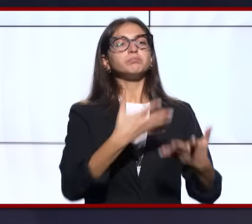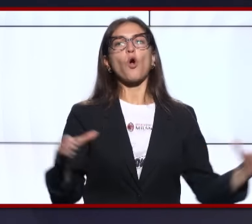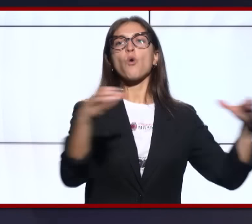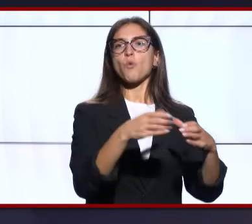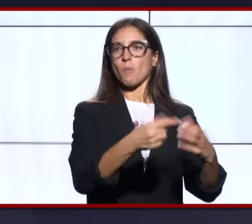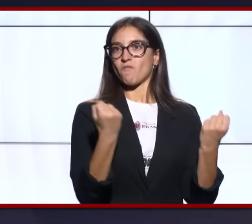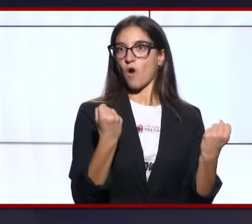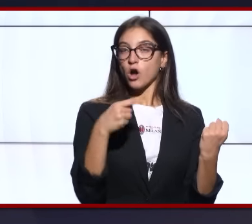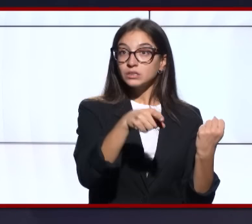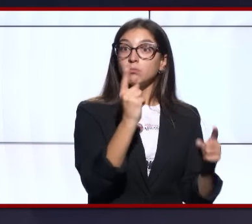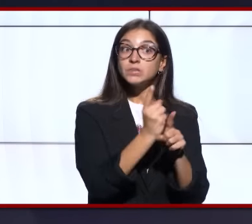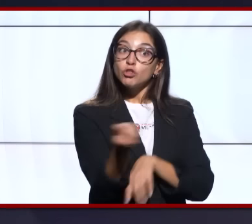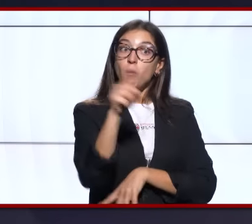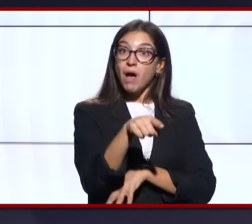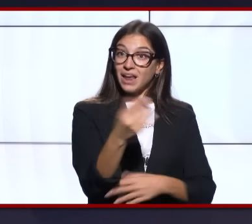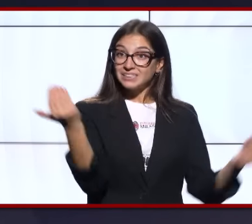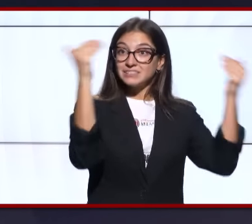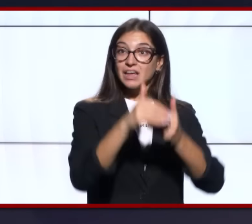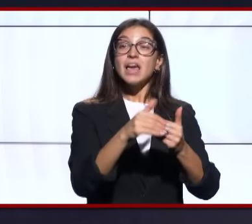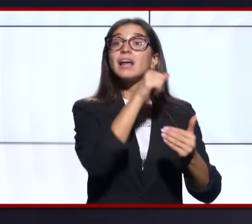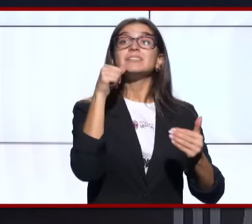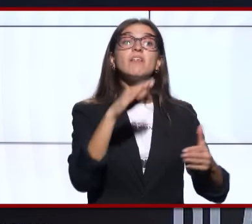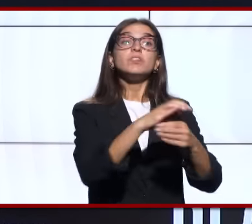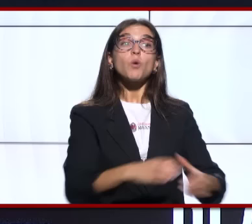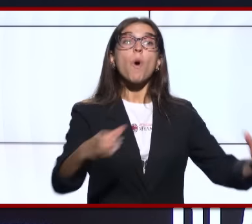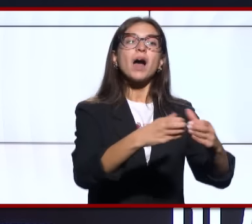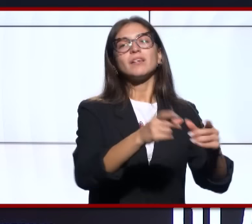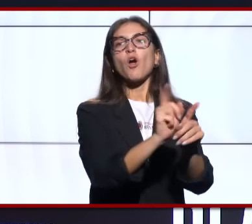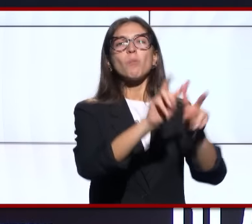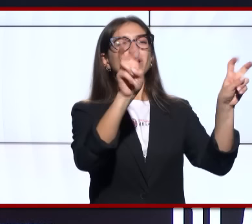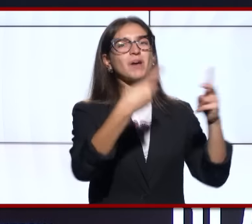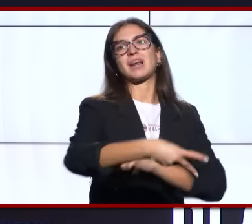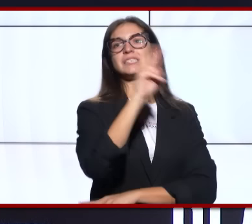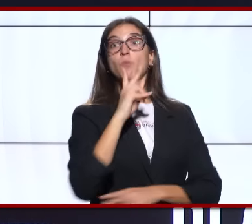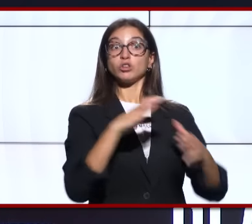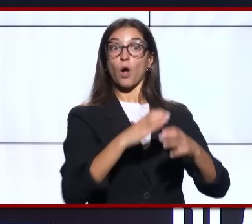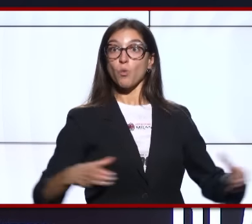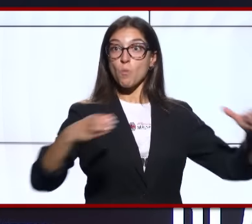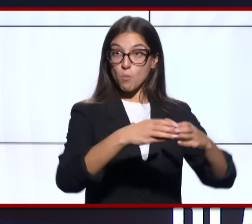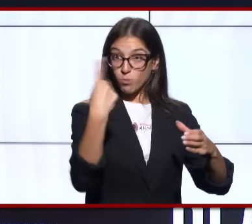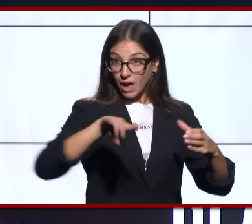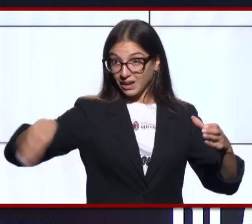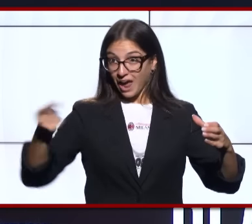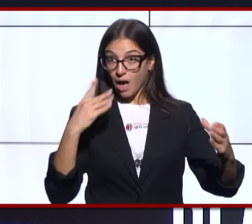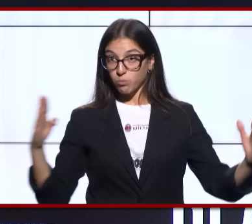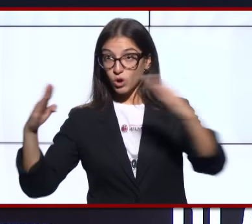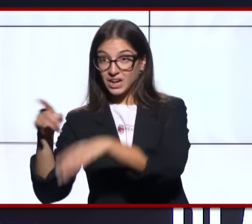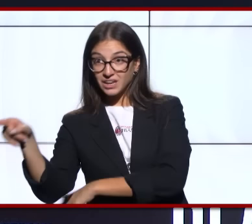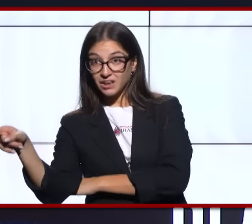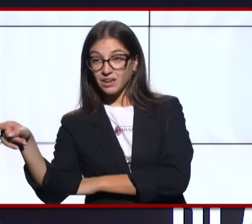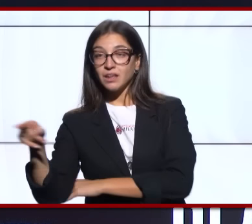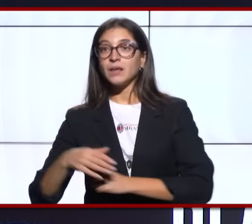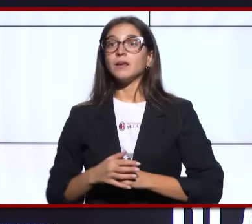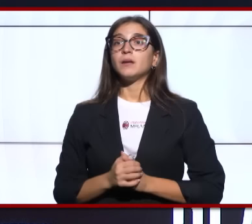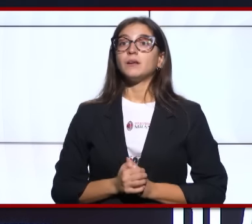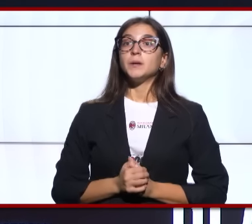risposta di gruppo che serve domani sera più di ogni cosa per battere questo Napoli io